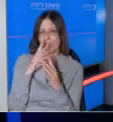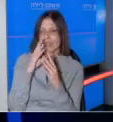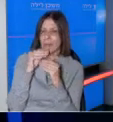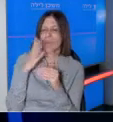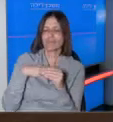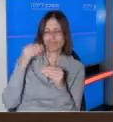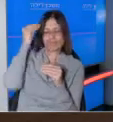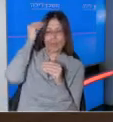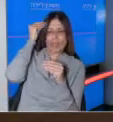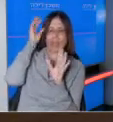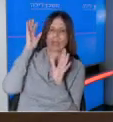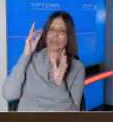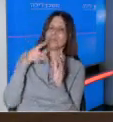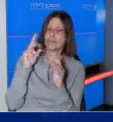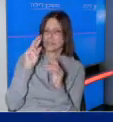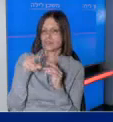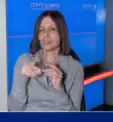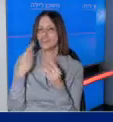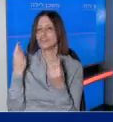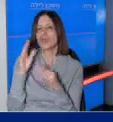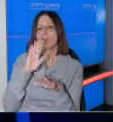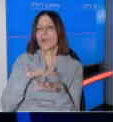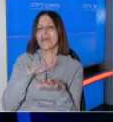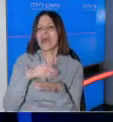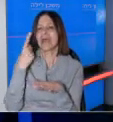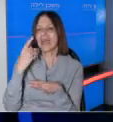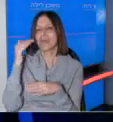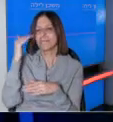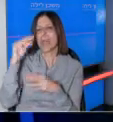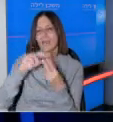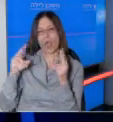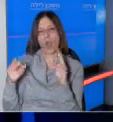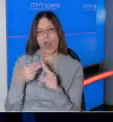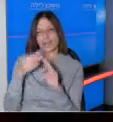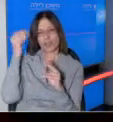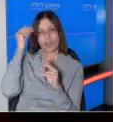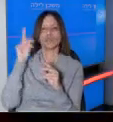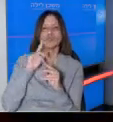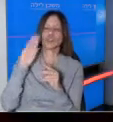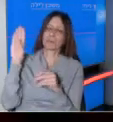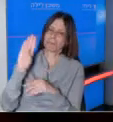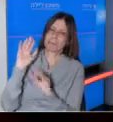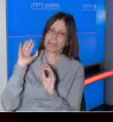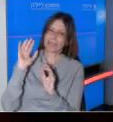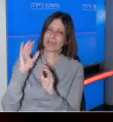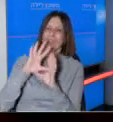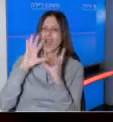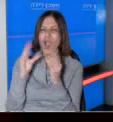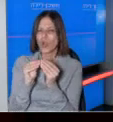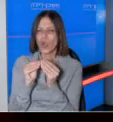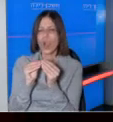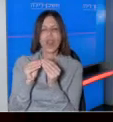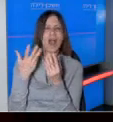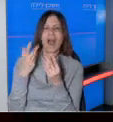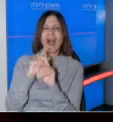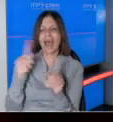הודעה, בצריבת הודעה יש אחד, יש מומחה אחד ברמה עולמית בצריבת הודעה. קוראים לו בנימין נתניהו. יפה מאוד. כל היתר לא